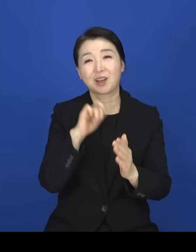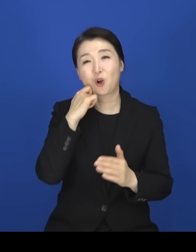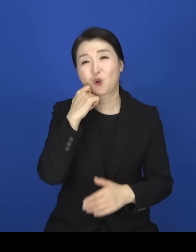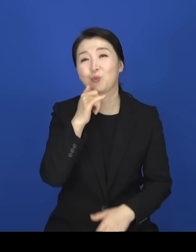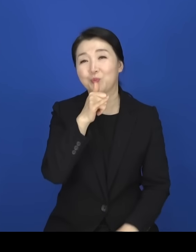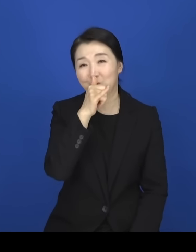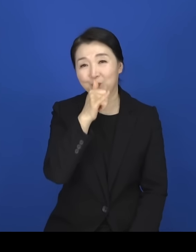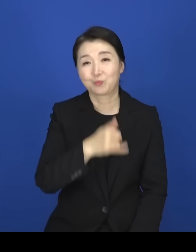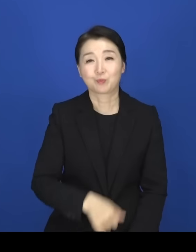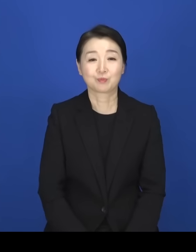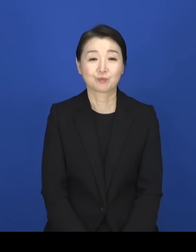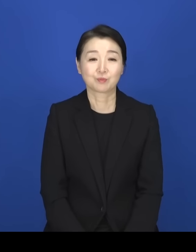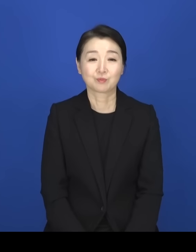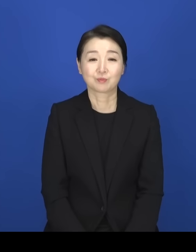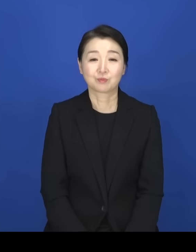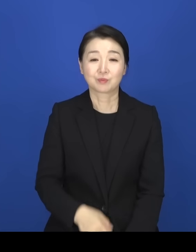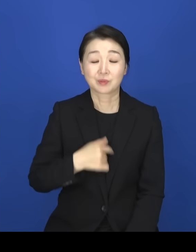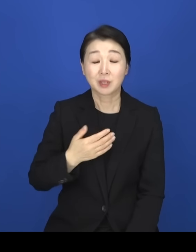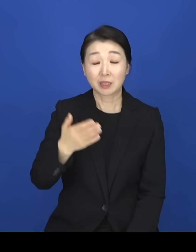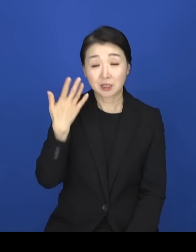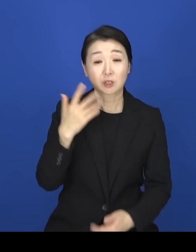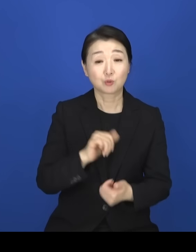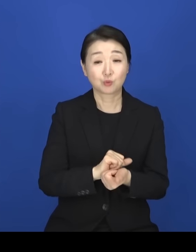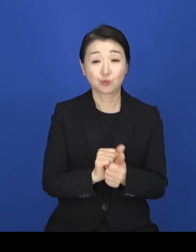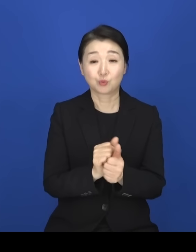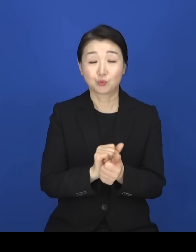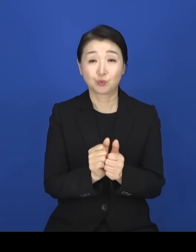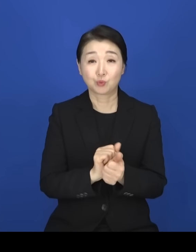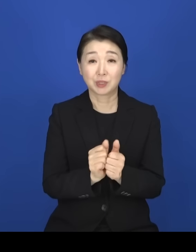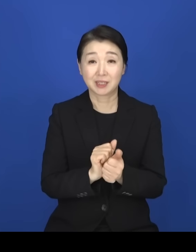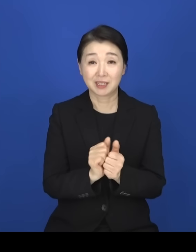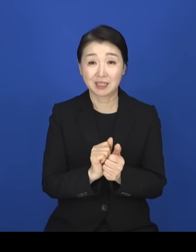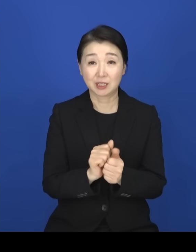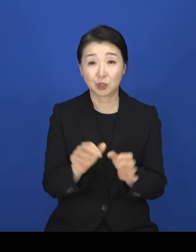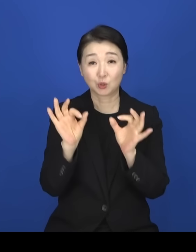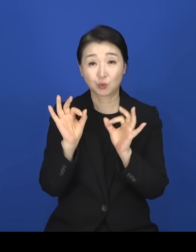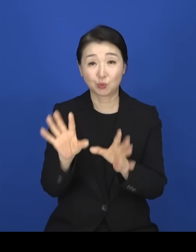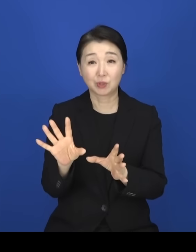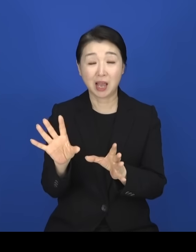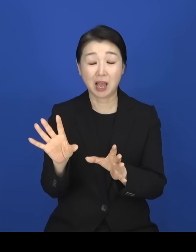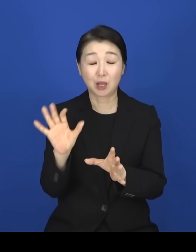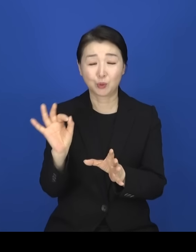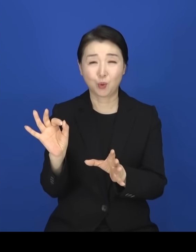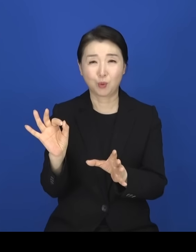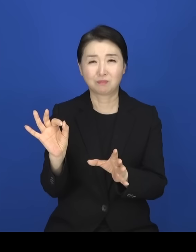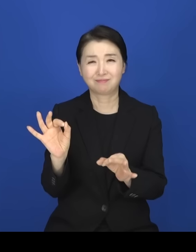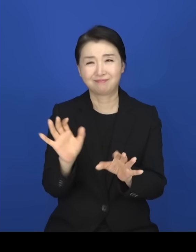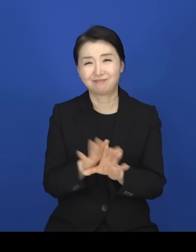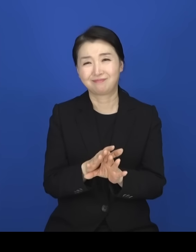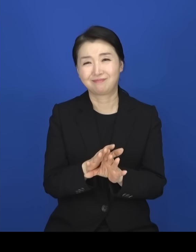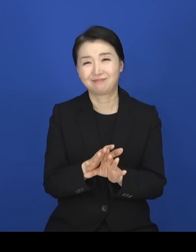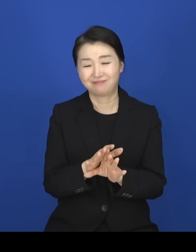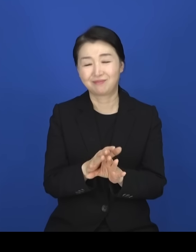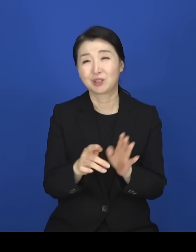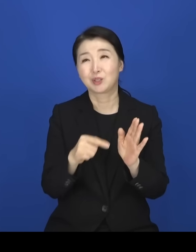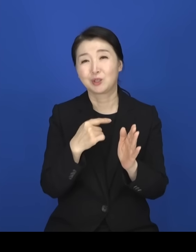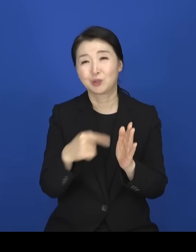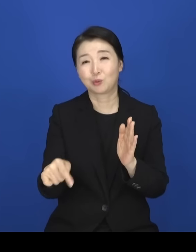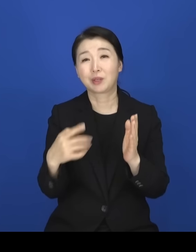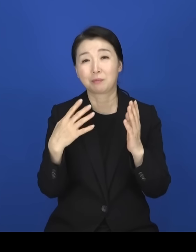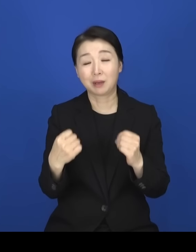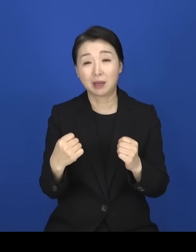있지만. 그래서 제가 예전에는 예. 주식을 좀 많이 잃었었어요. 예. 그래서 제가